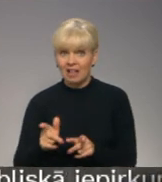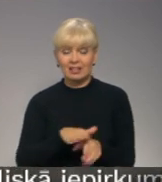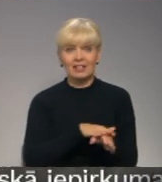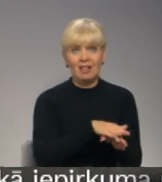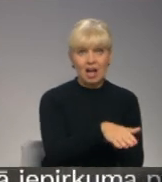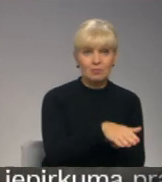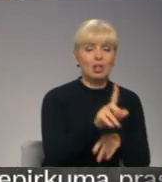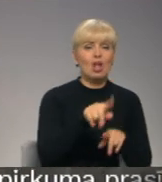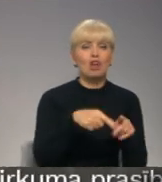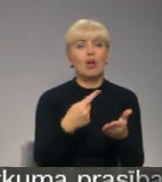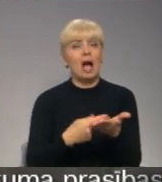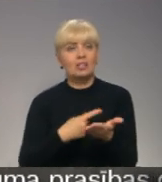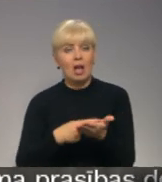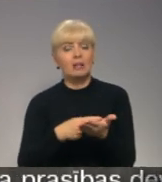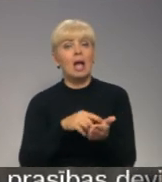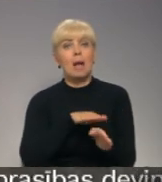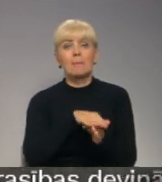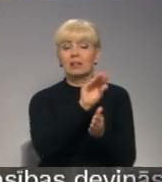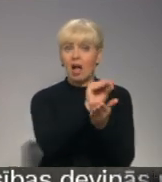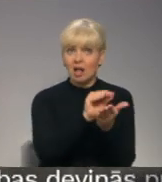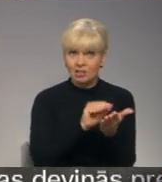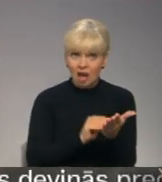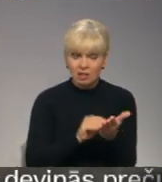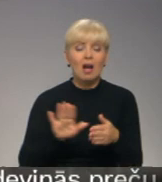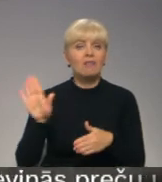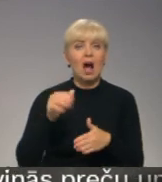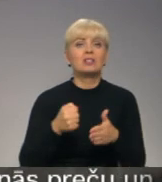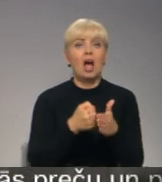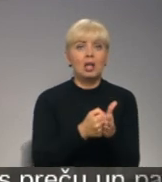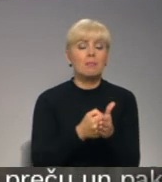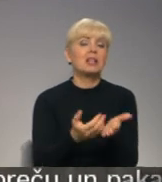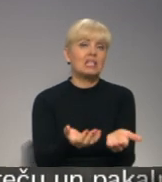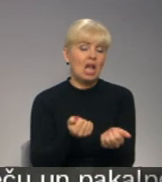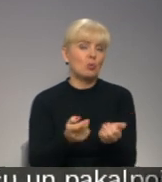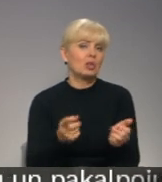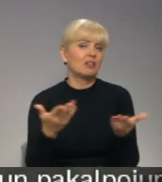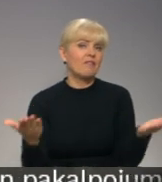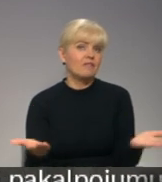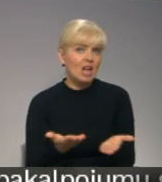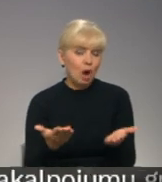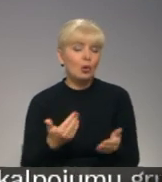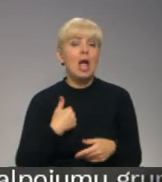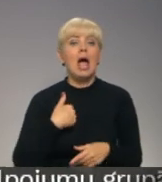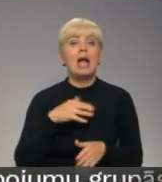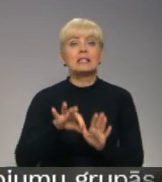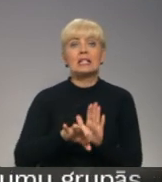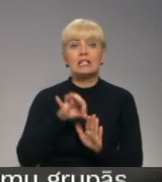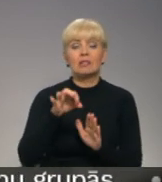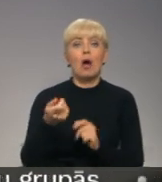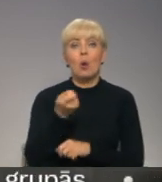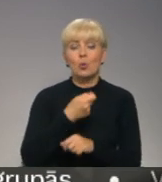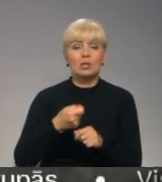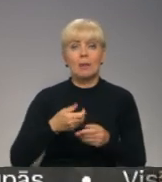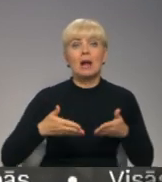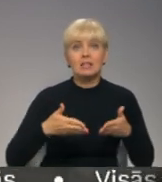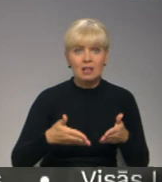jāaizpild dažus atskaits un jāaizpild pieteikumu sākumā, tad man liekas, ka valsts atbalsts iegūt ir diezgan viegli. Ja tu reizes izvēlējies tā uzņēmēja ceļa iet,